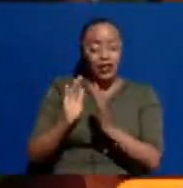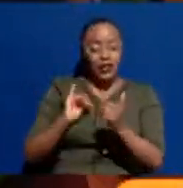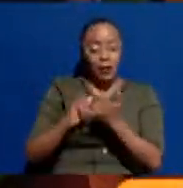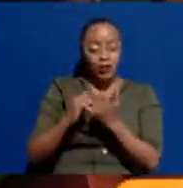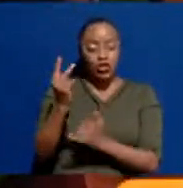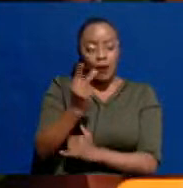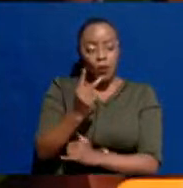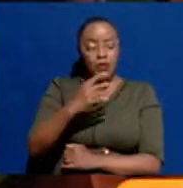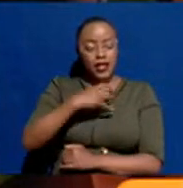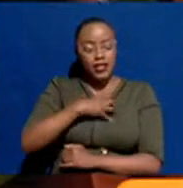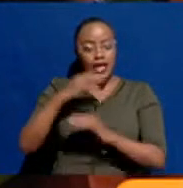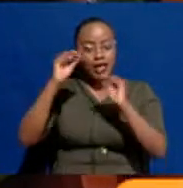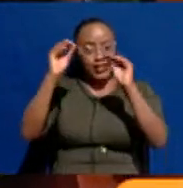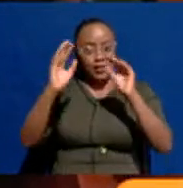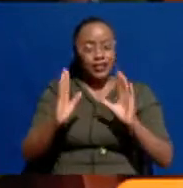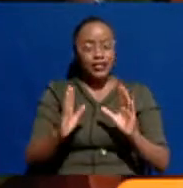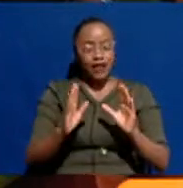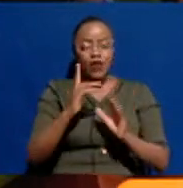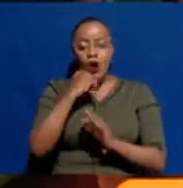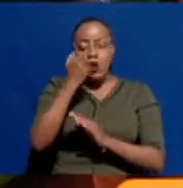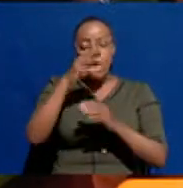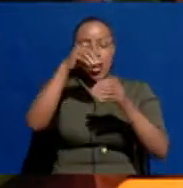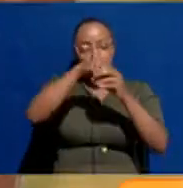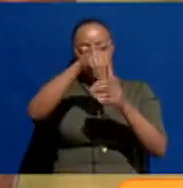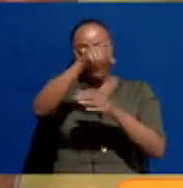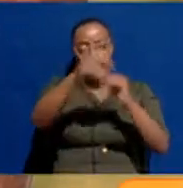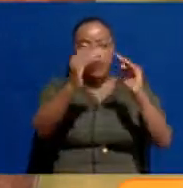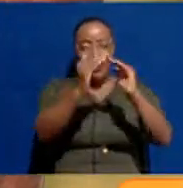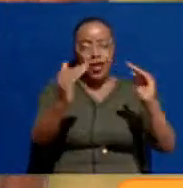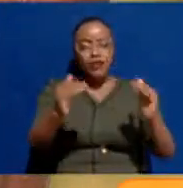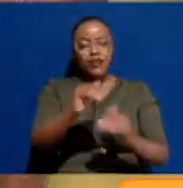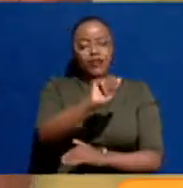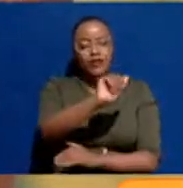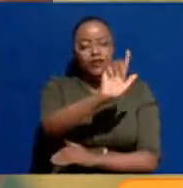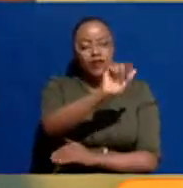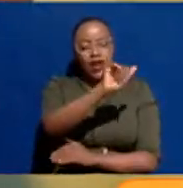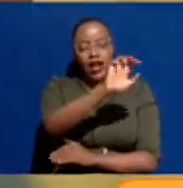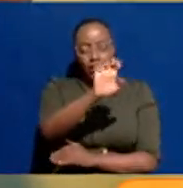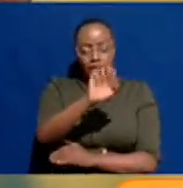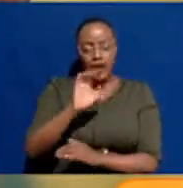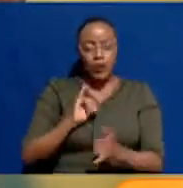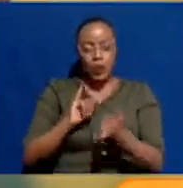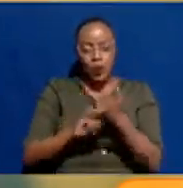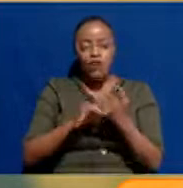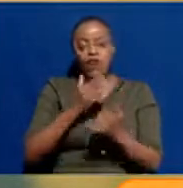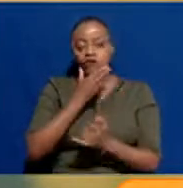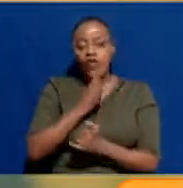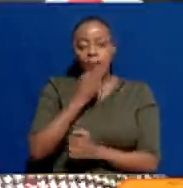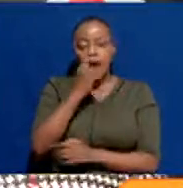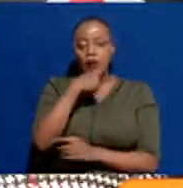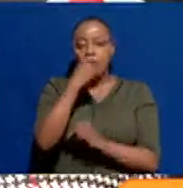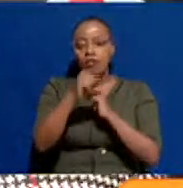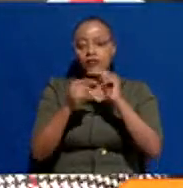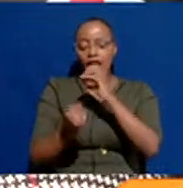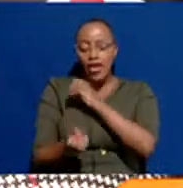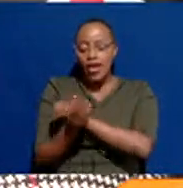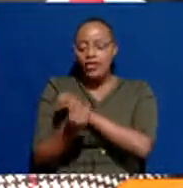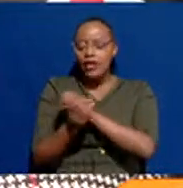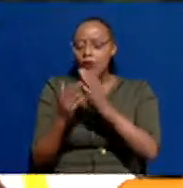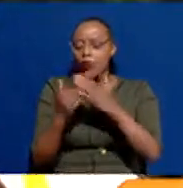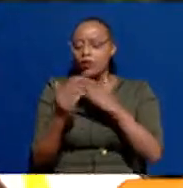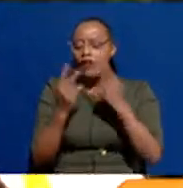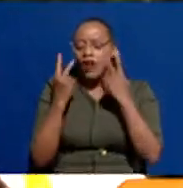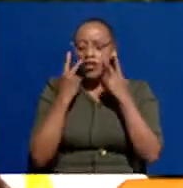walimu waliostaafu ndio waliokuwa nyumbani. Ali Sarange ambaye ni mkewe marehemu anasimulia